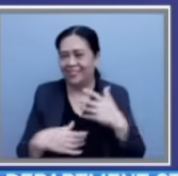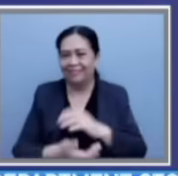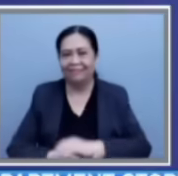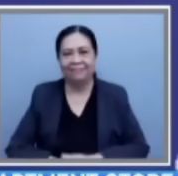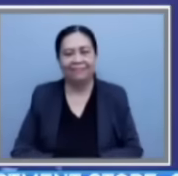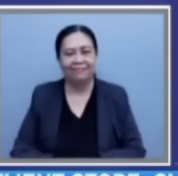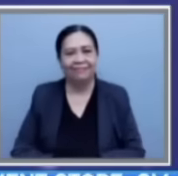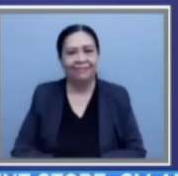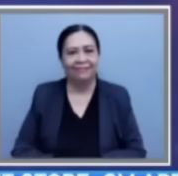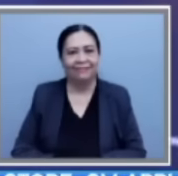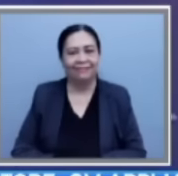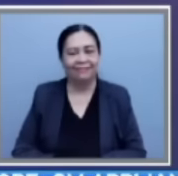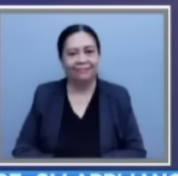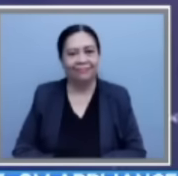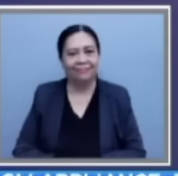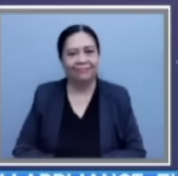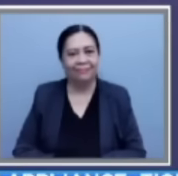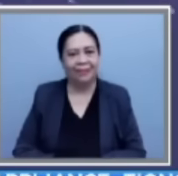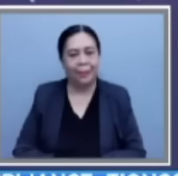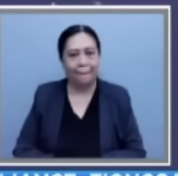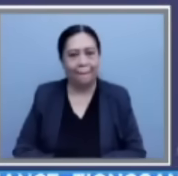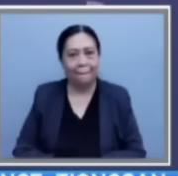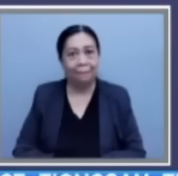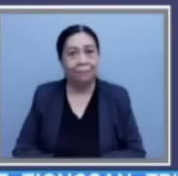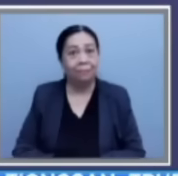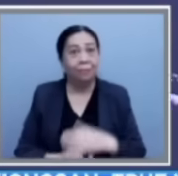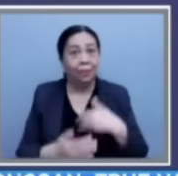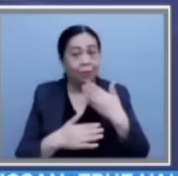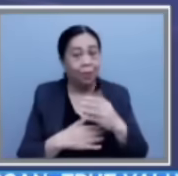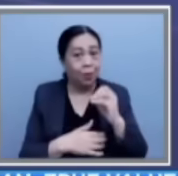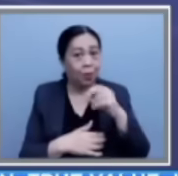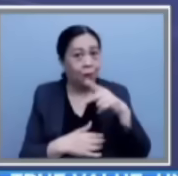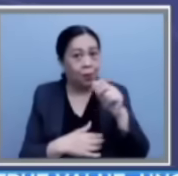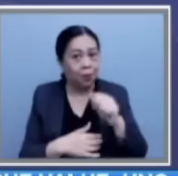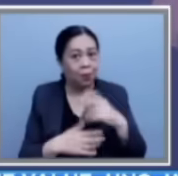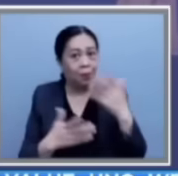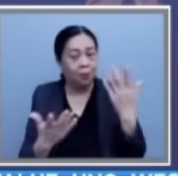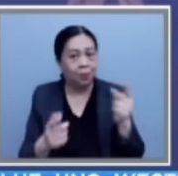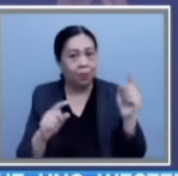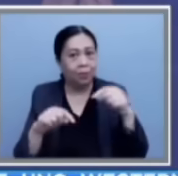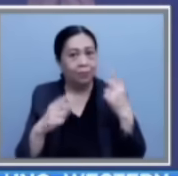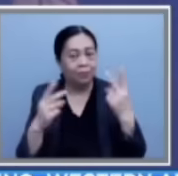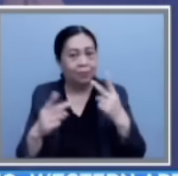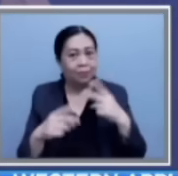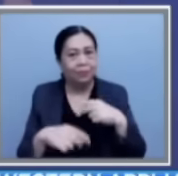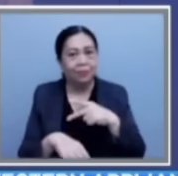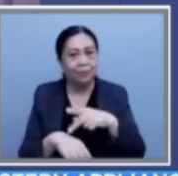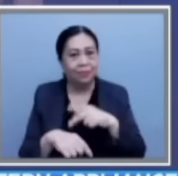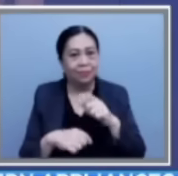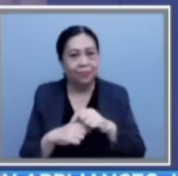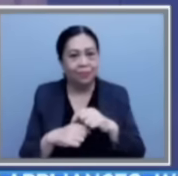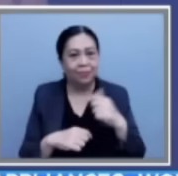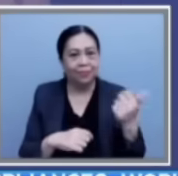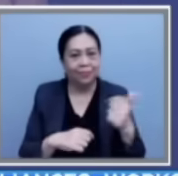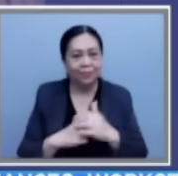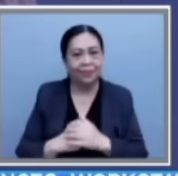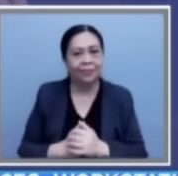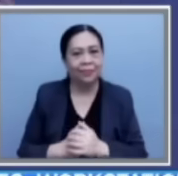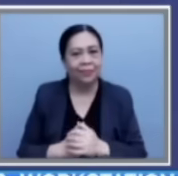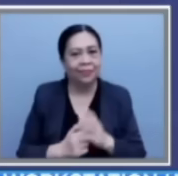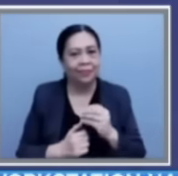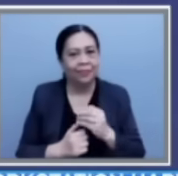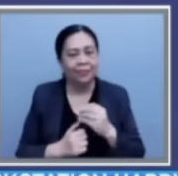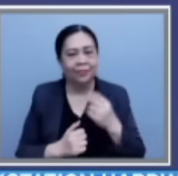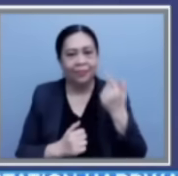promise bago ang mga Opa nauna na sa pagbisita sa bansa ng dalawang thi stars na sina bilin